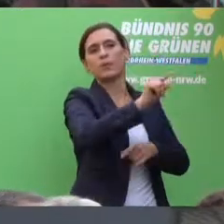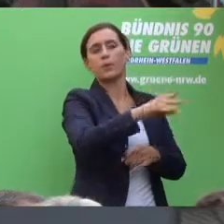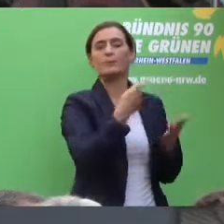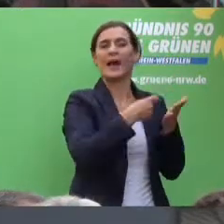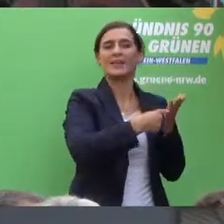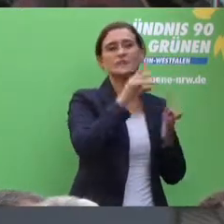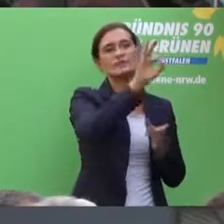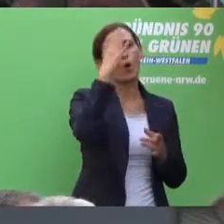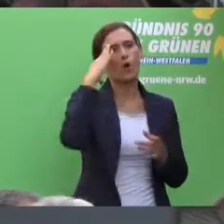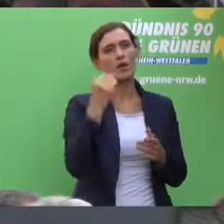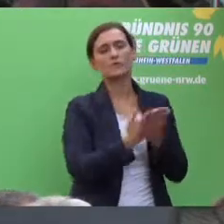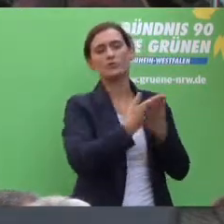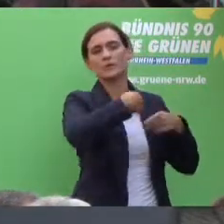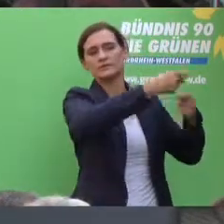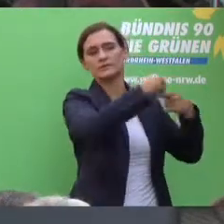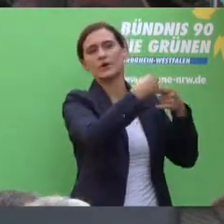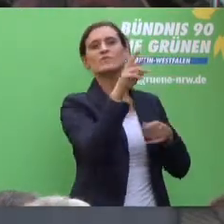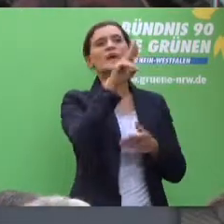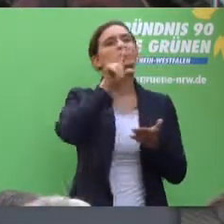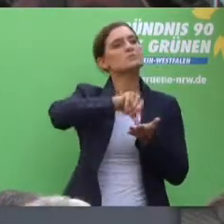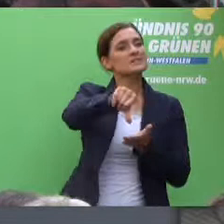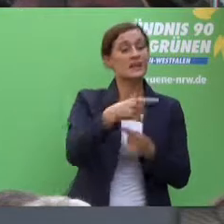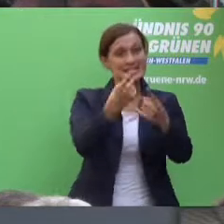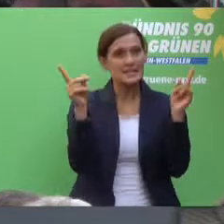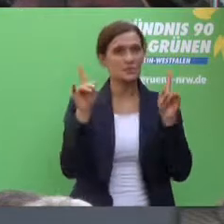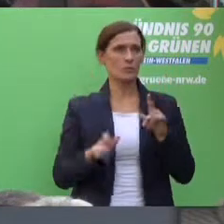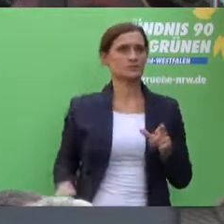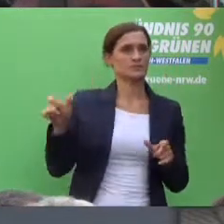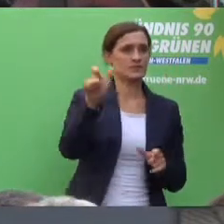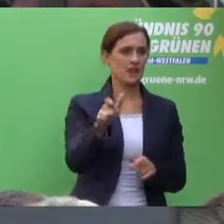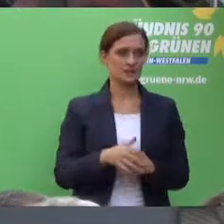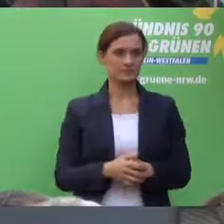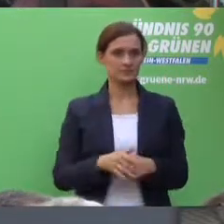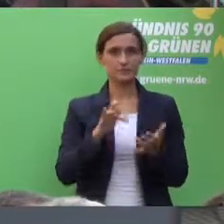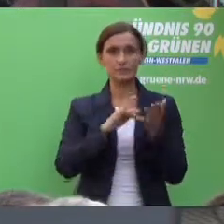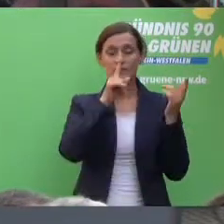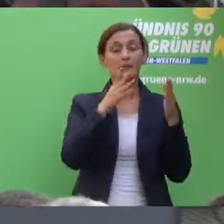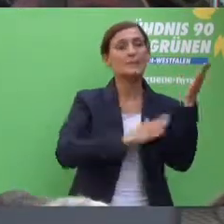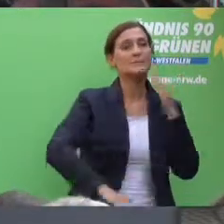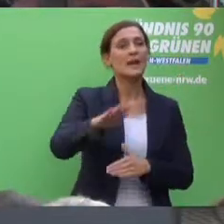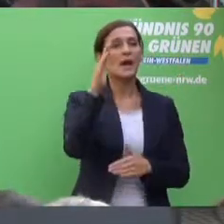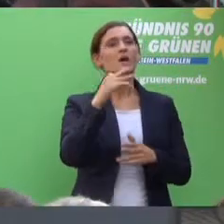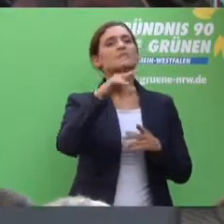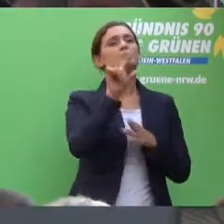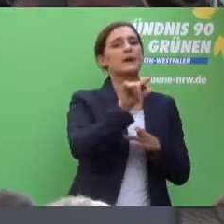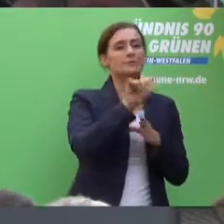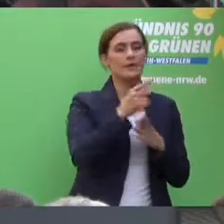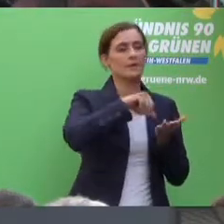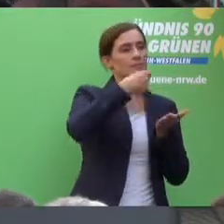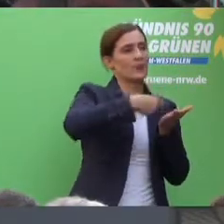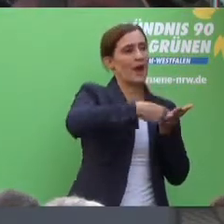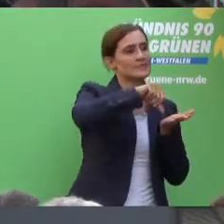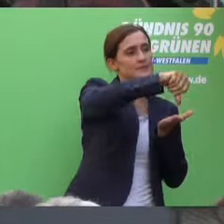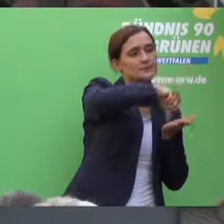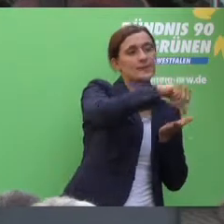und anderswo. Und wer bezahlt es? Sie bezahlen es. Je mehr Dumping, umso höher Ihre EEG-Umlage.